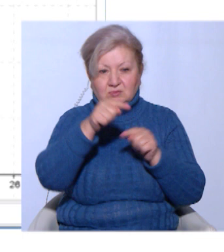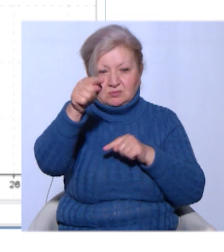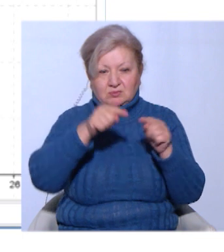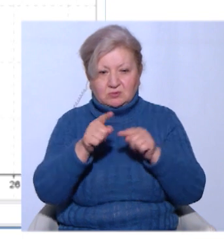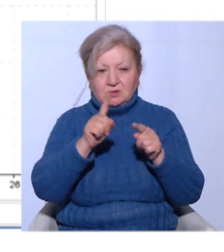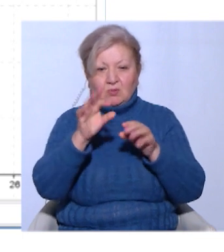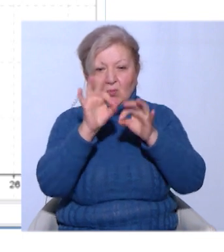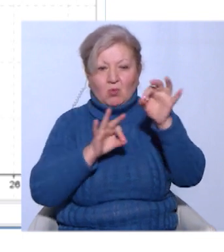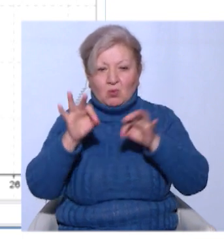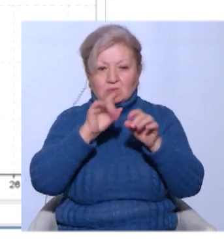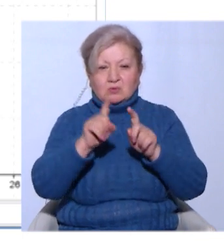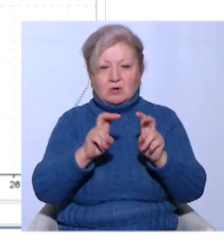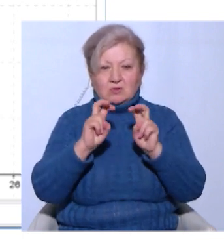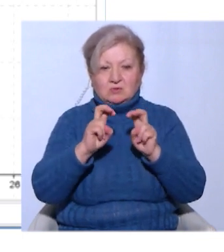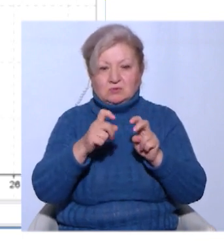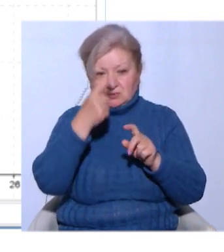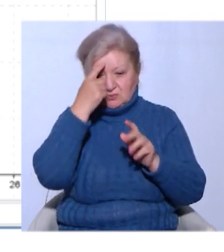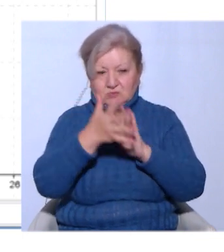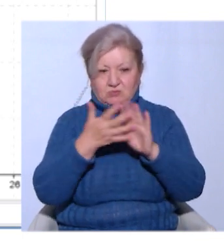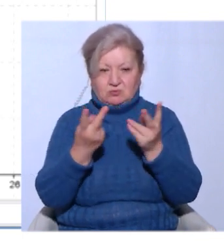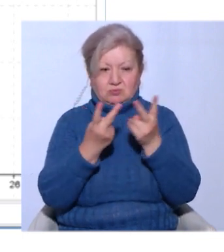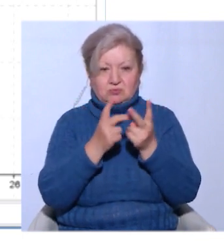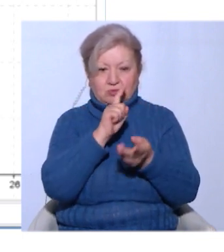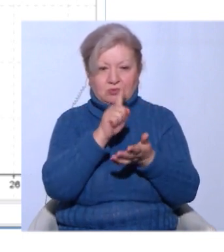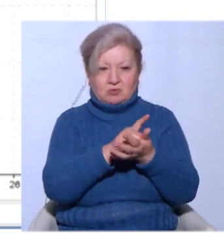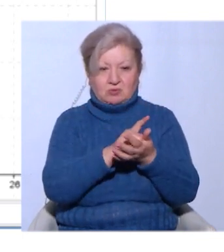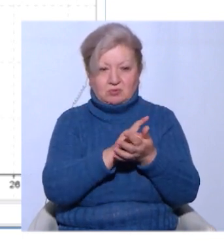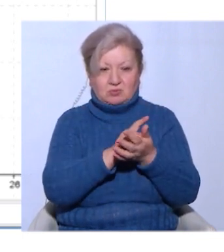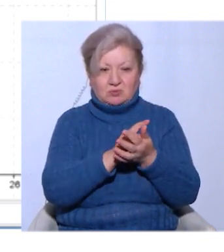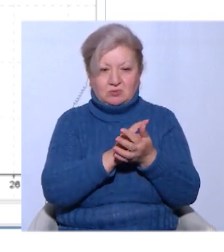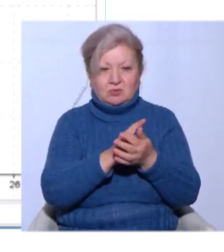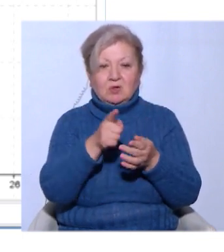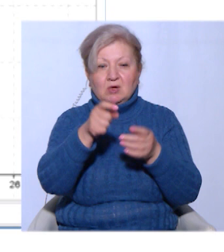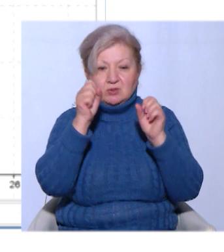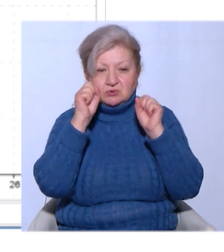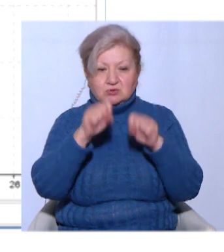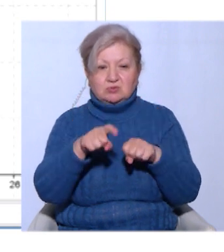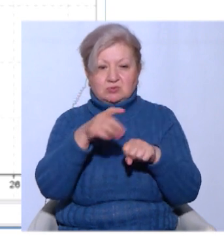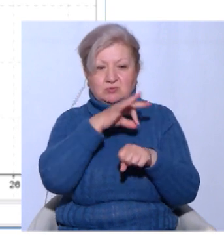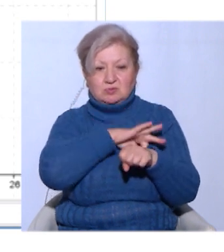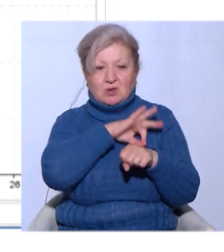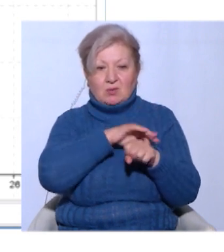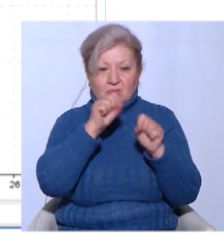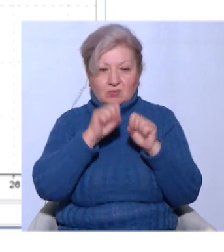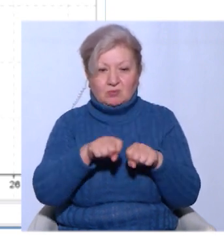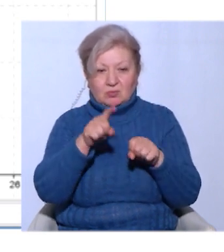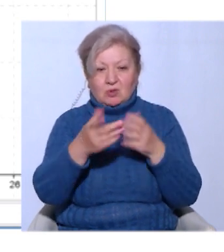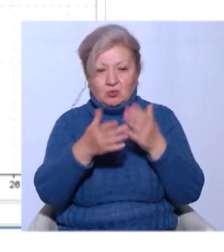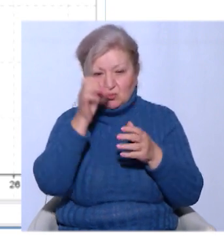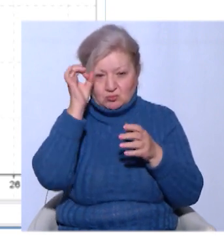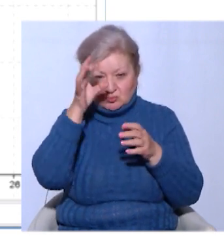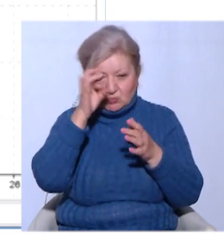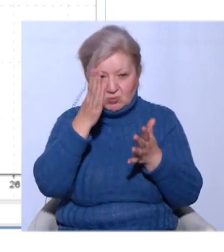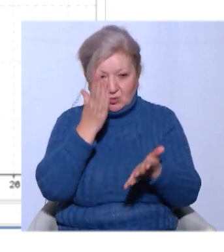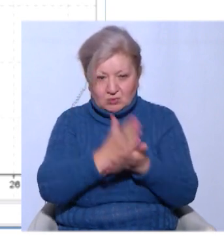რას ნიშნავს ვექტორის გეგმილები, რას ნიშნავს მისი პროექციები სხვადასხვა ამოცანისათვის. და კიდევ ასეთი რაღაცა შესაძლებელია